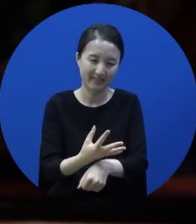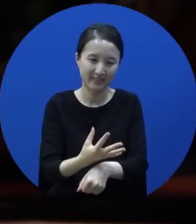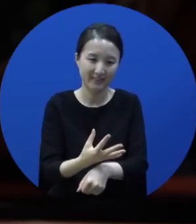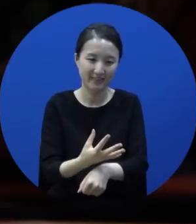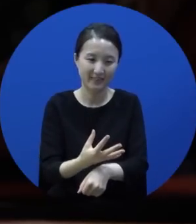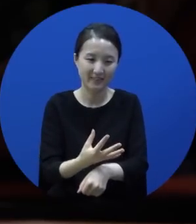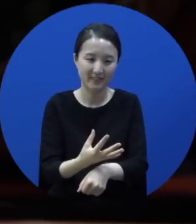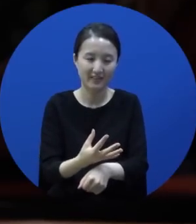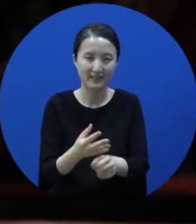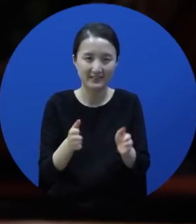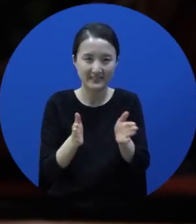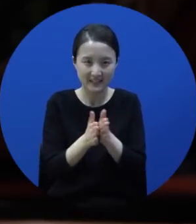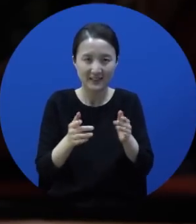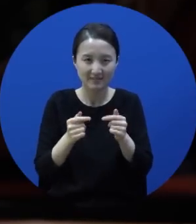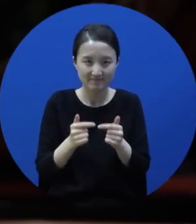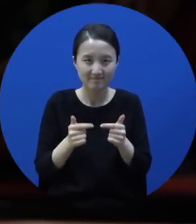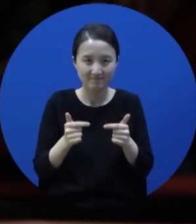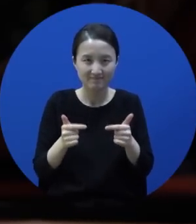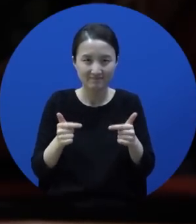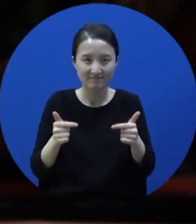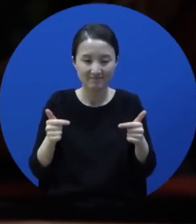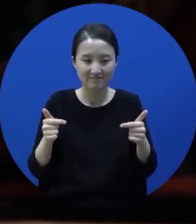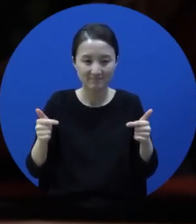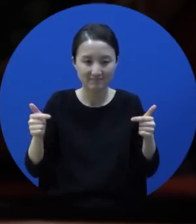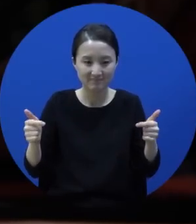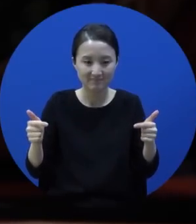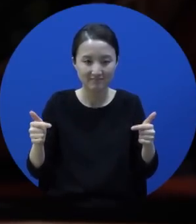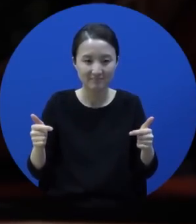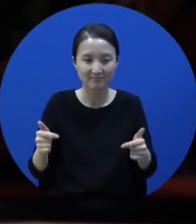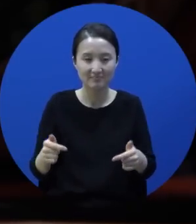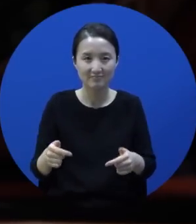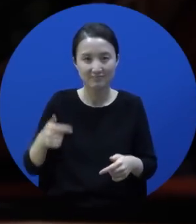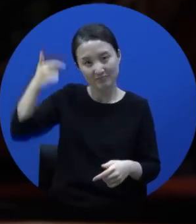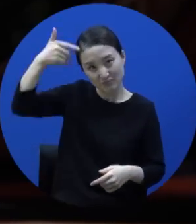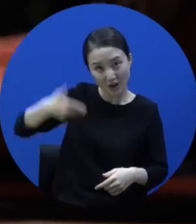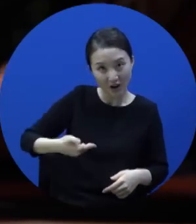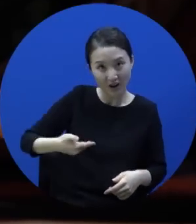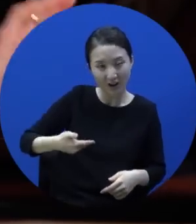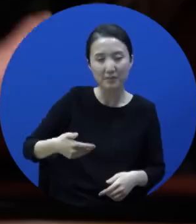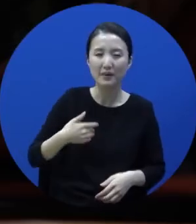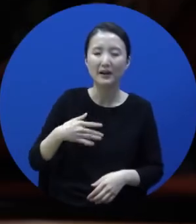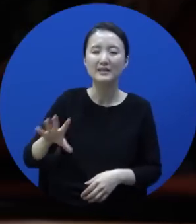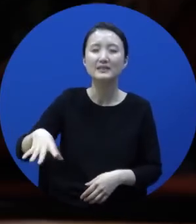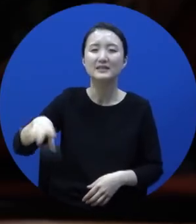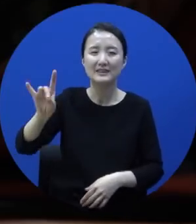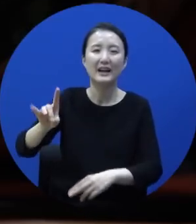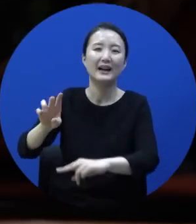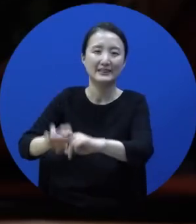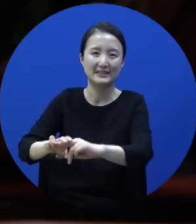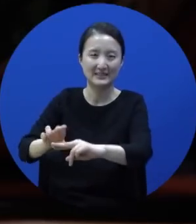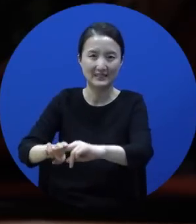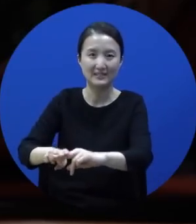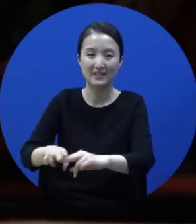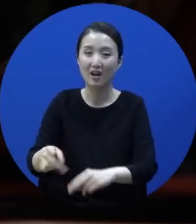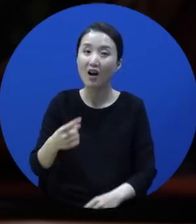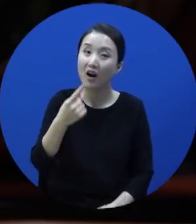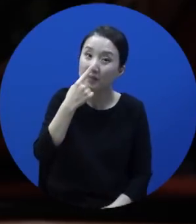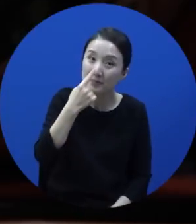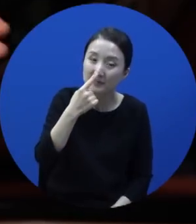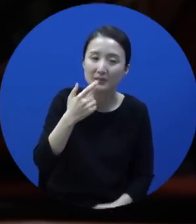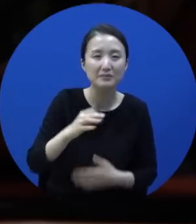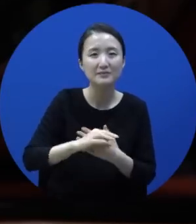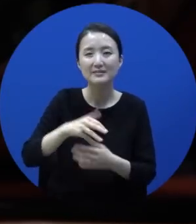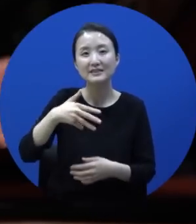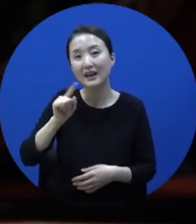네. 그렇게 이제 대화를 이어갔어요. 그러면서 이 친구가 자꾸 말을 시키려고 그러니까 우선 안 잡아. 너 커피 좋아해? 티